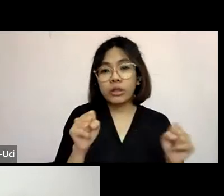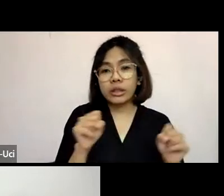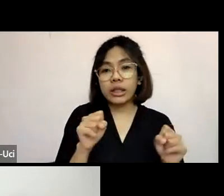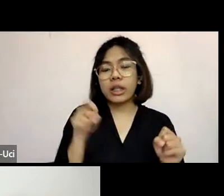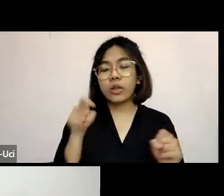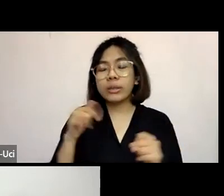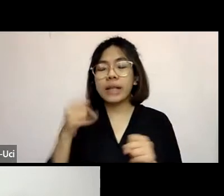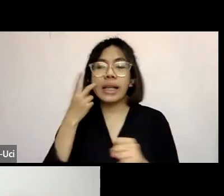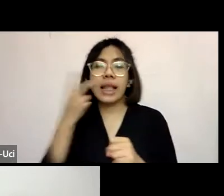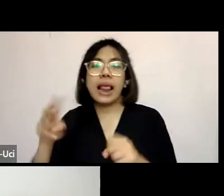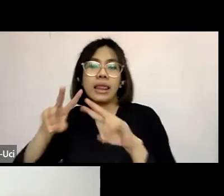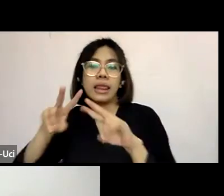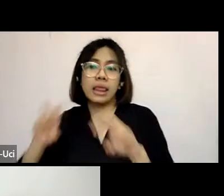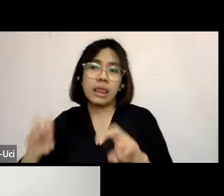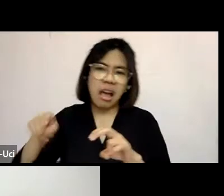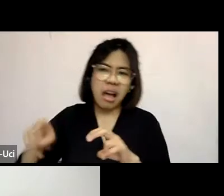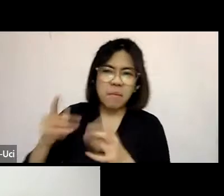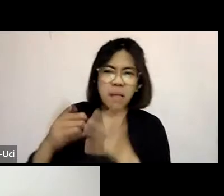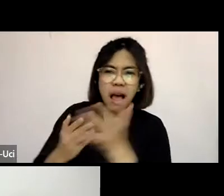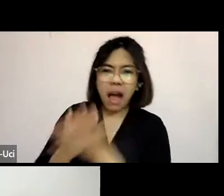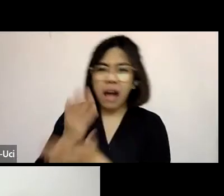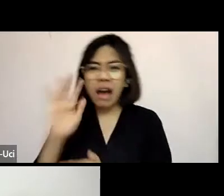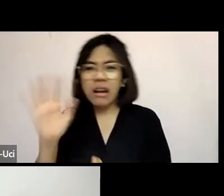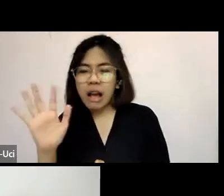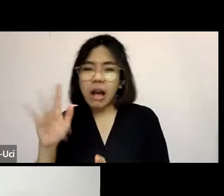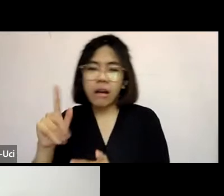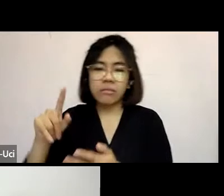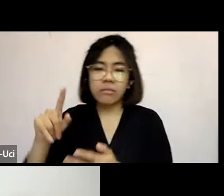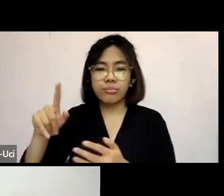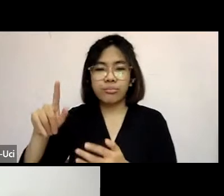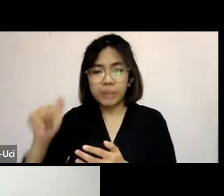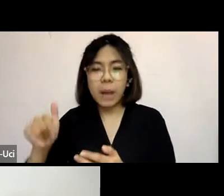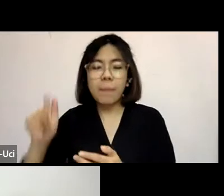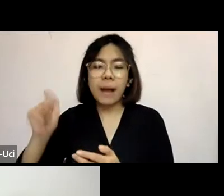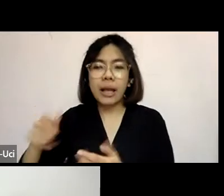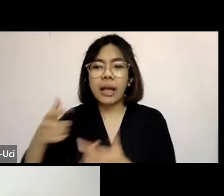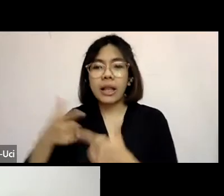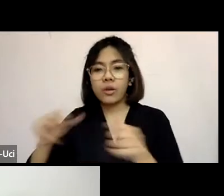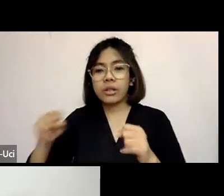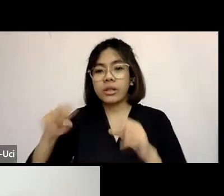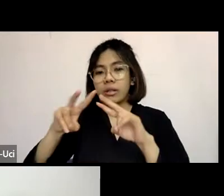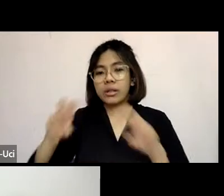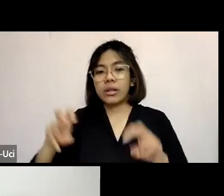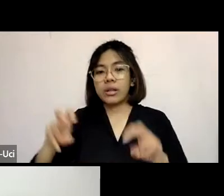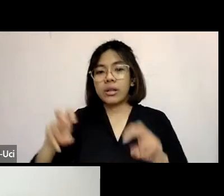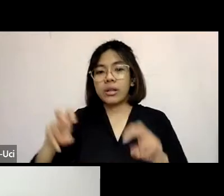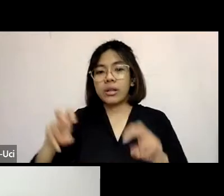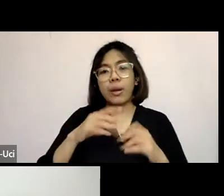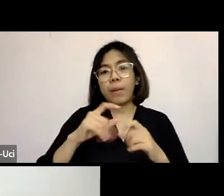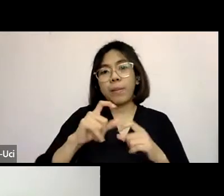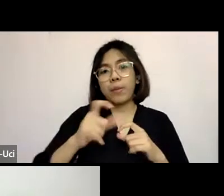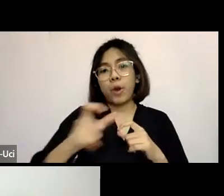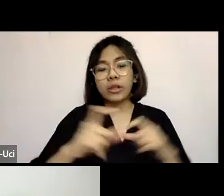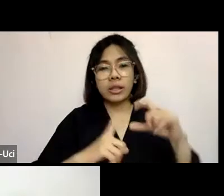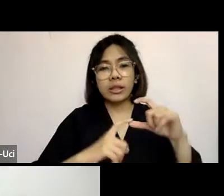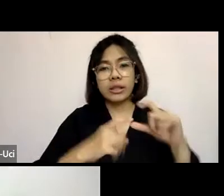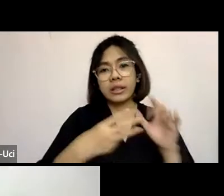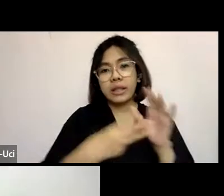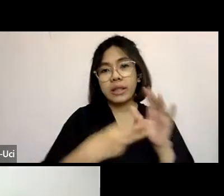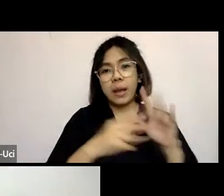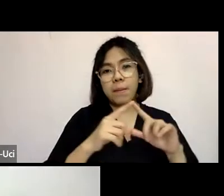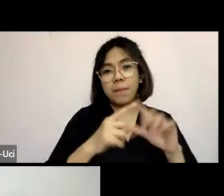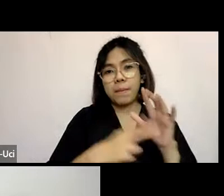kalimat sederhana Mungkin pragmatika cukup atau semantik cukup itu ya begitu semantik tidak cukup bisa masuk ke pragmatik